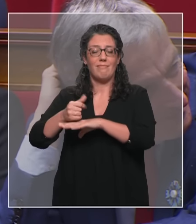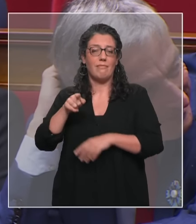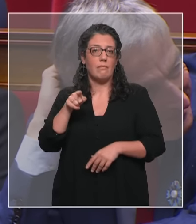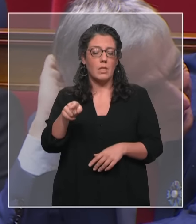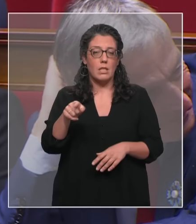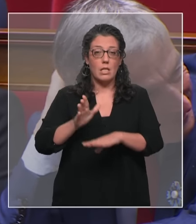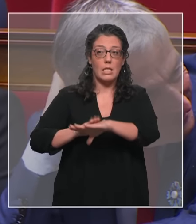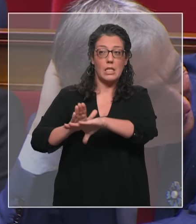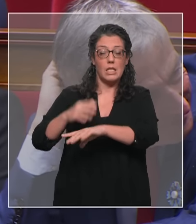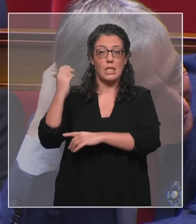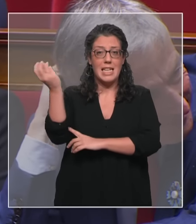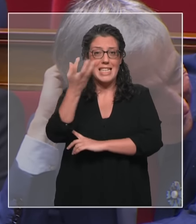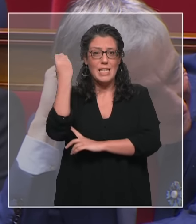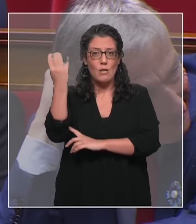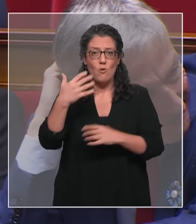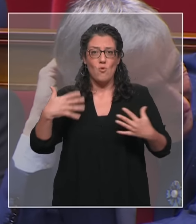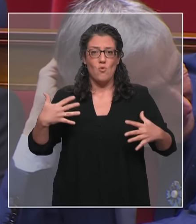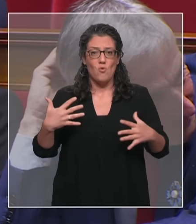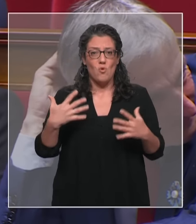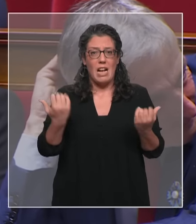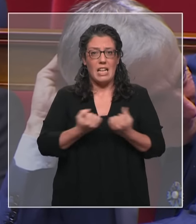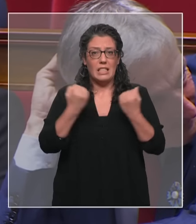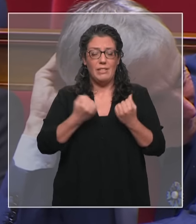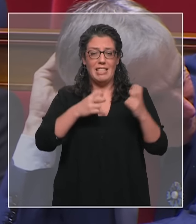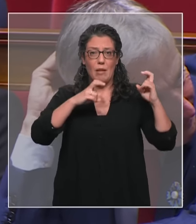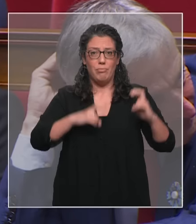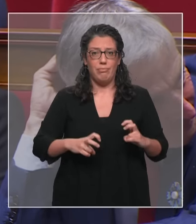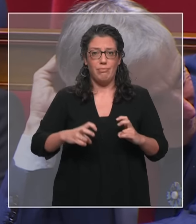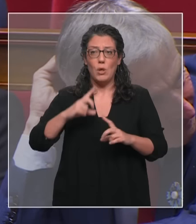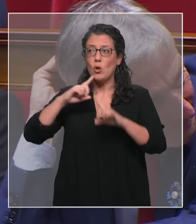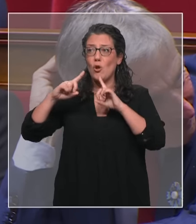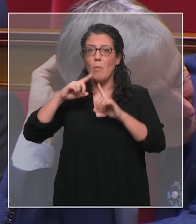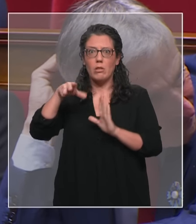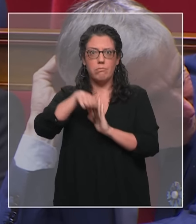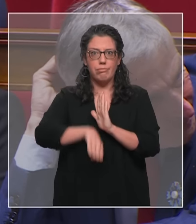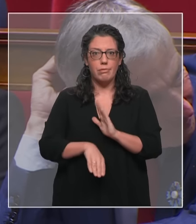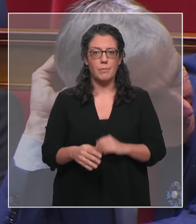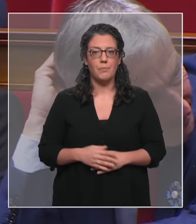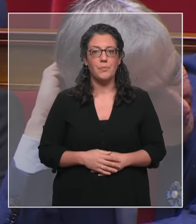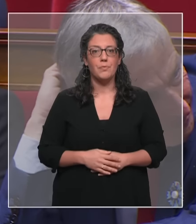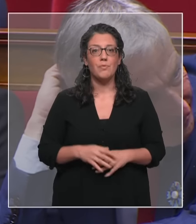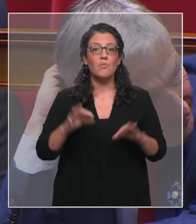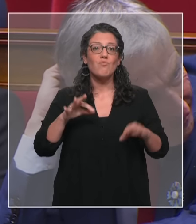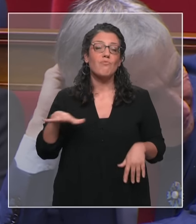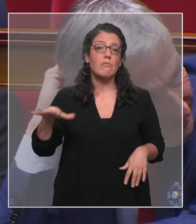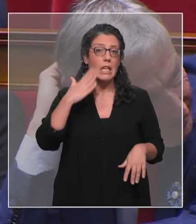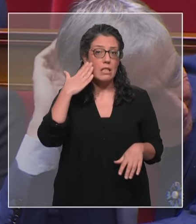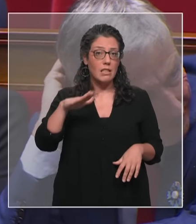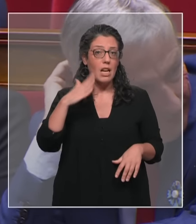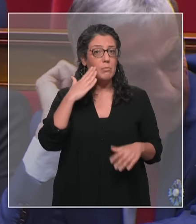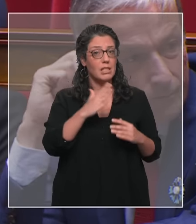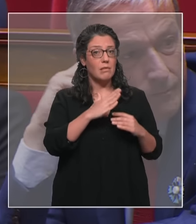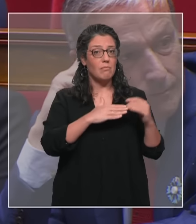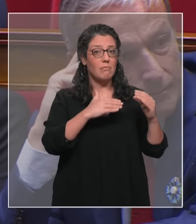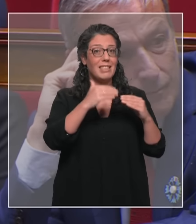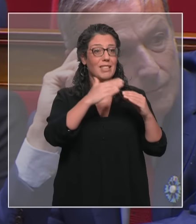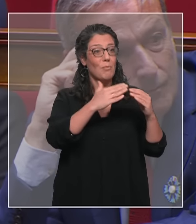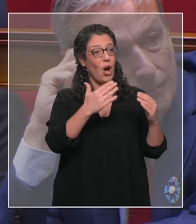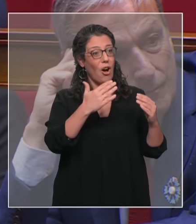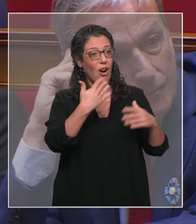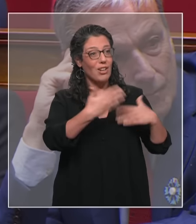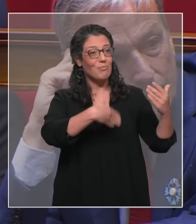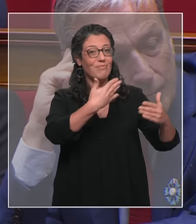d'alarme sur le ralentissement de l'activité et la baisse des commandes. Or, comme le dit la sagesse populaire, quand le bâtiment va, tout va, mais quand il ne